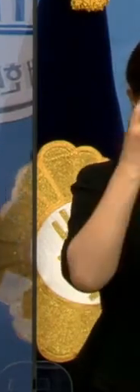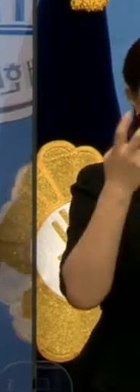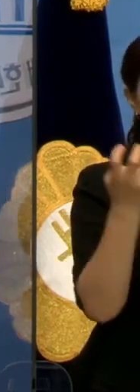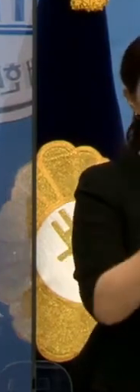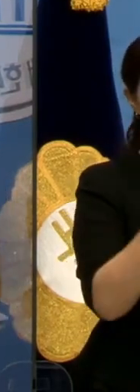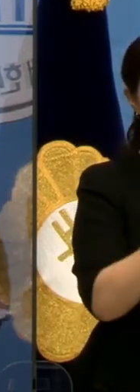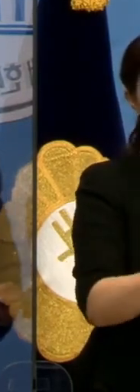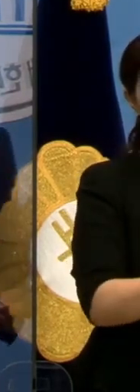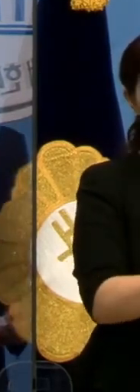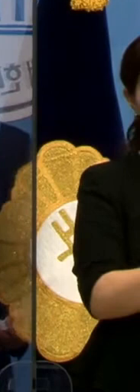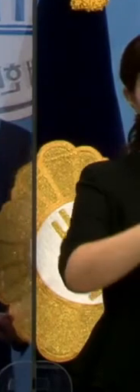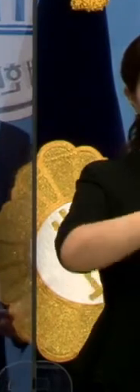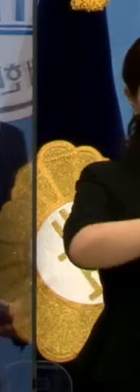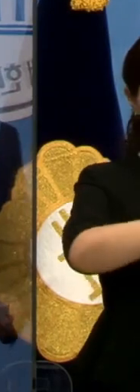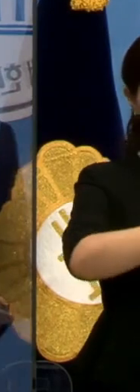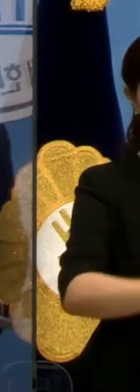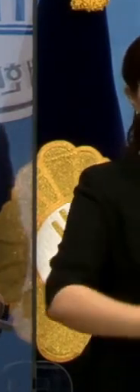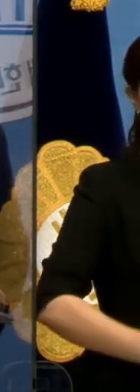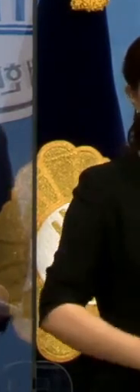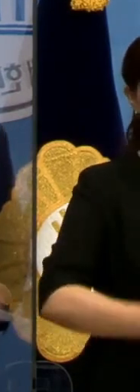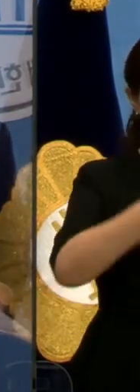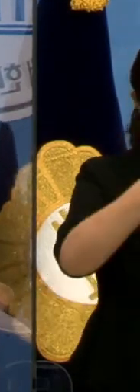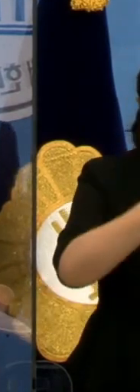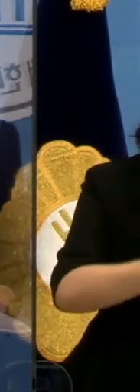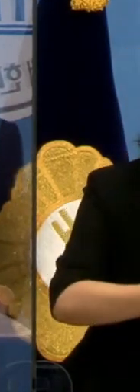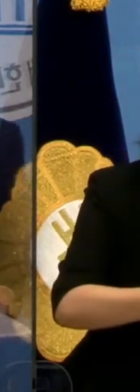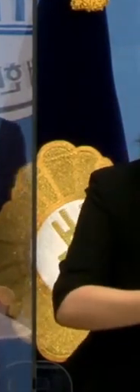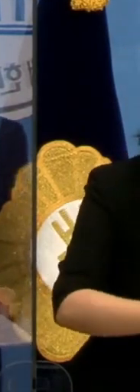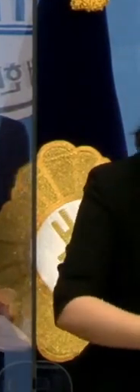내놓겠습니다. 예, 이상입니다.